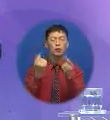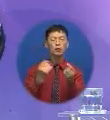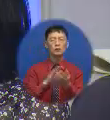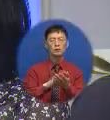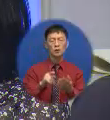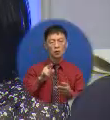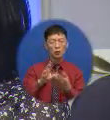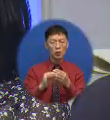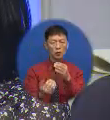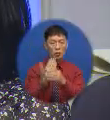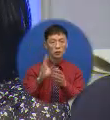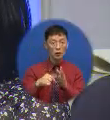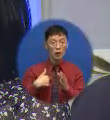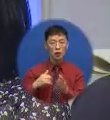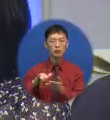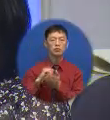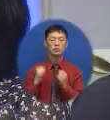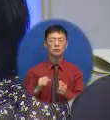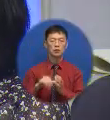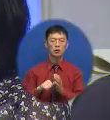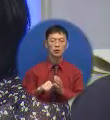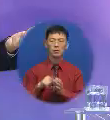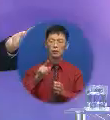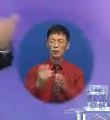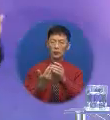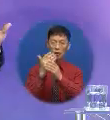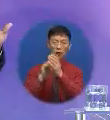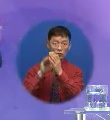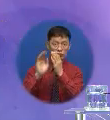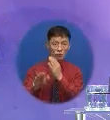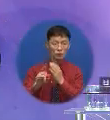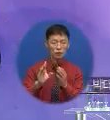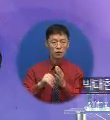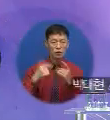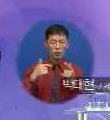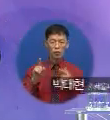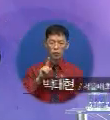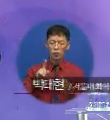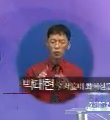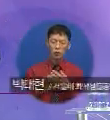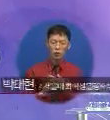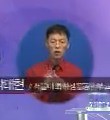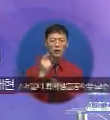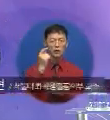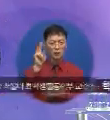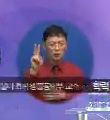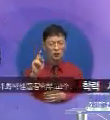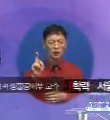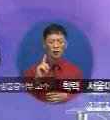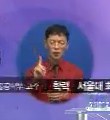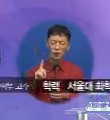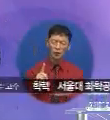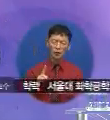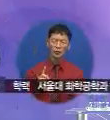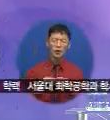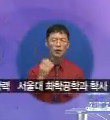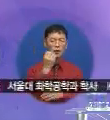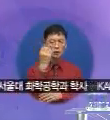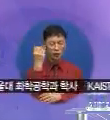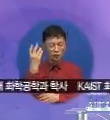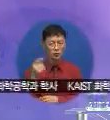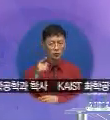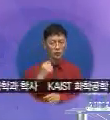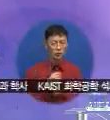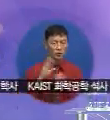됐네요. 이게 일어날 때 제가 뉴욕에 있었는데 이게 일어난 다음부터 이제 맨 그 TV나 이